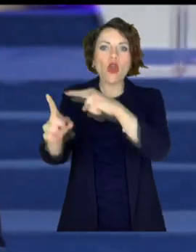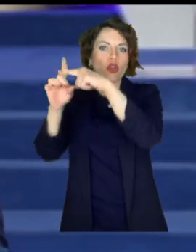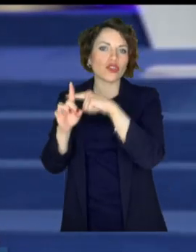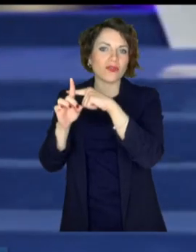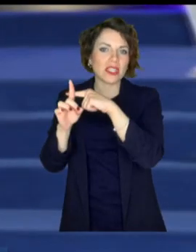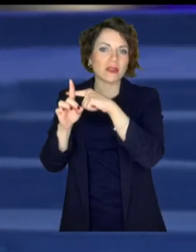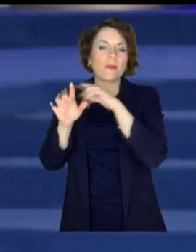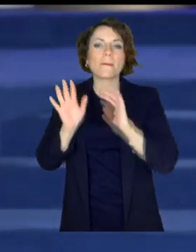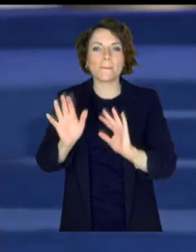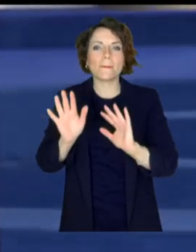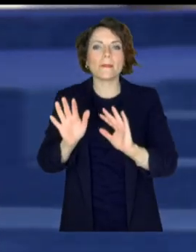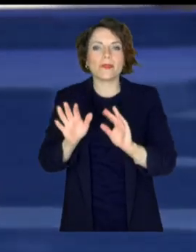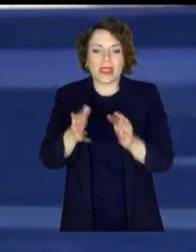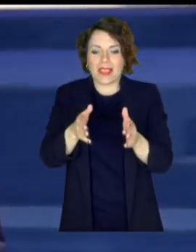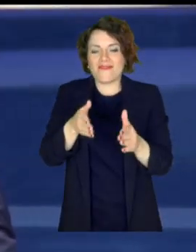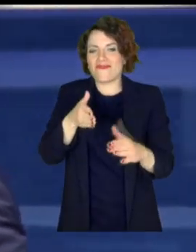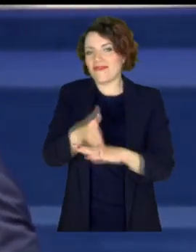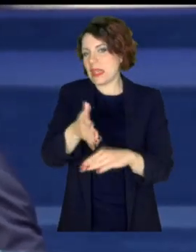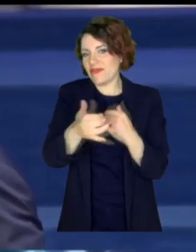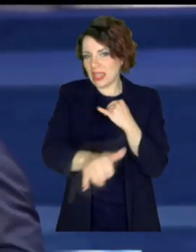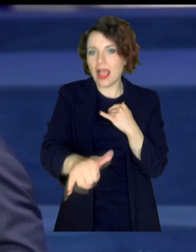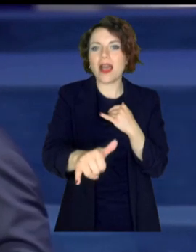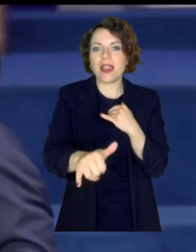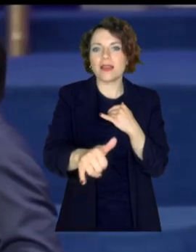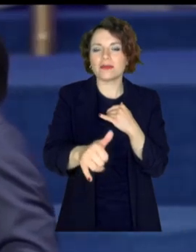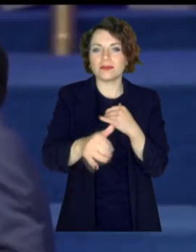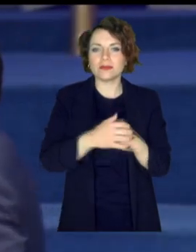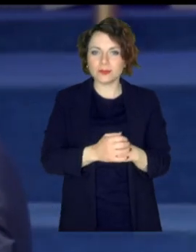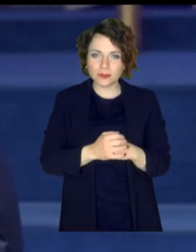Questa è l'ultima fase del suo ministero.